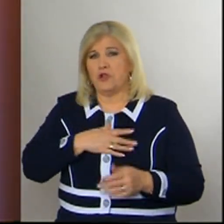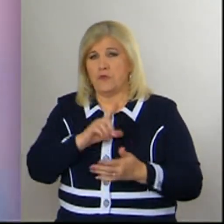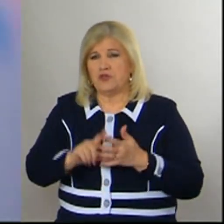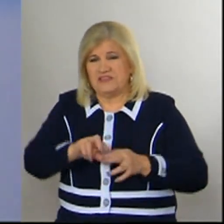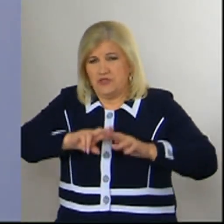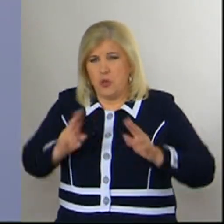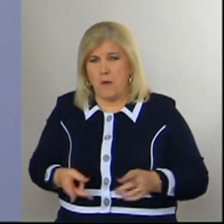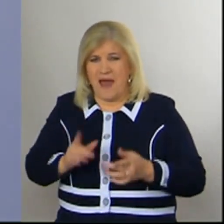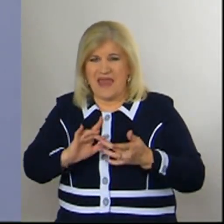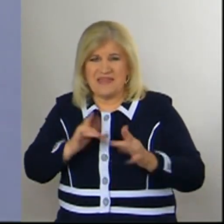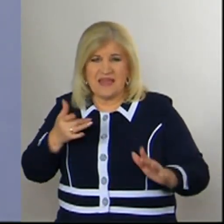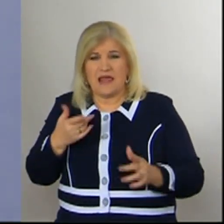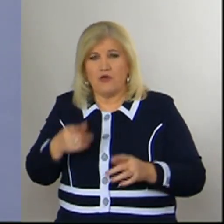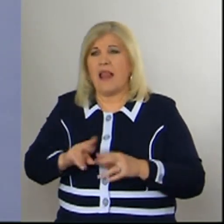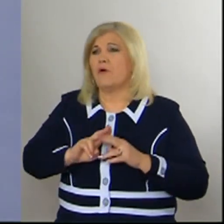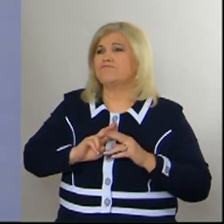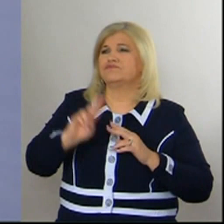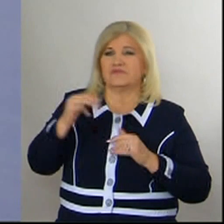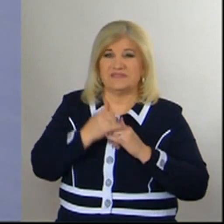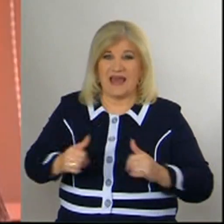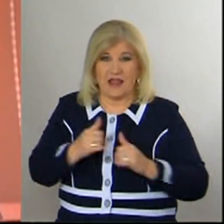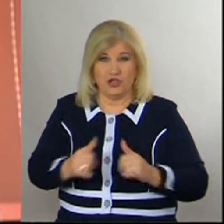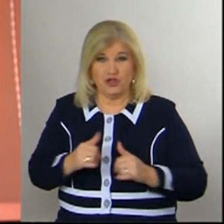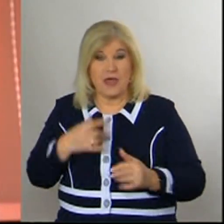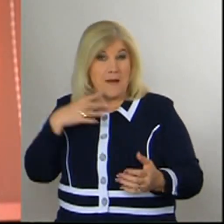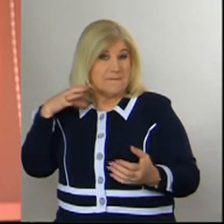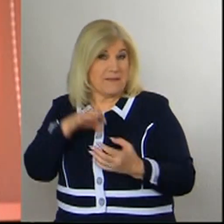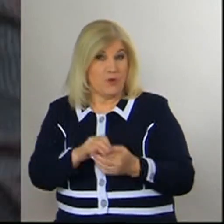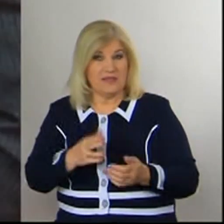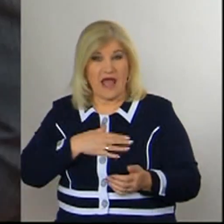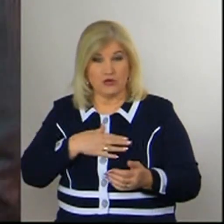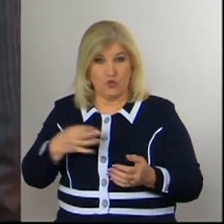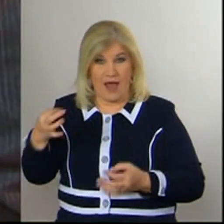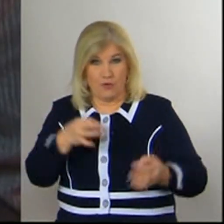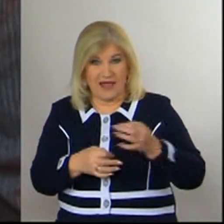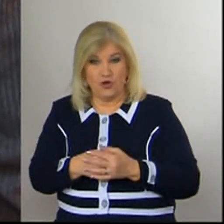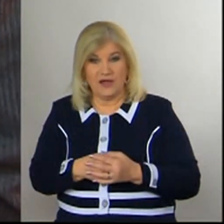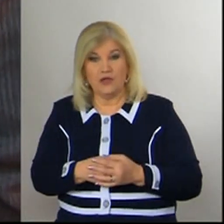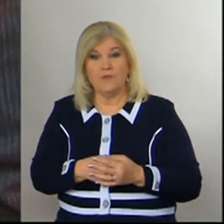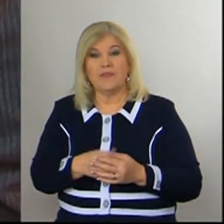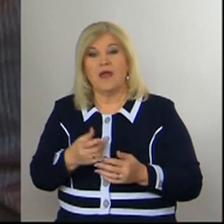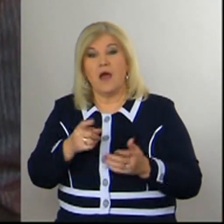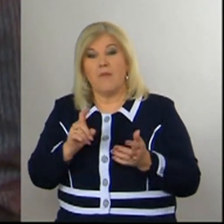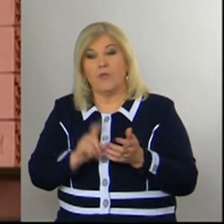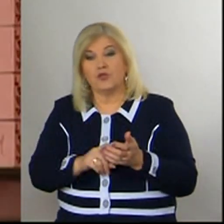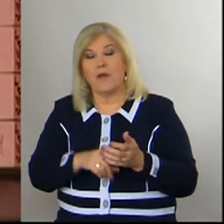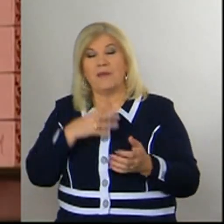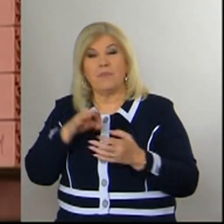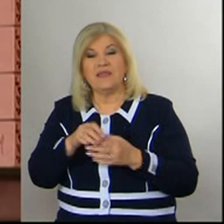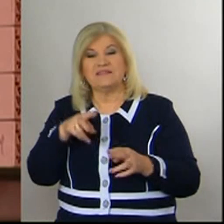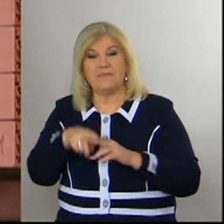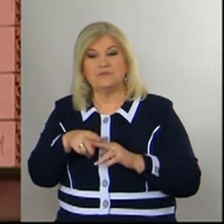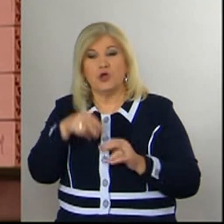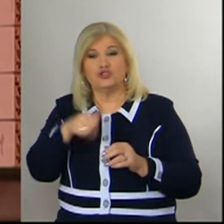internátu alebo z druhého konca sveta sa pripojiť k nášmu laboratóriu. Prepojenie súčiastok podľa požiadaviek klienta zabezpečujú